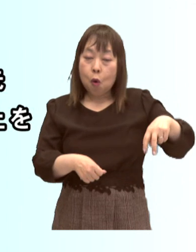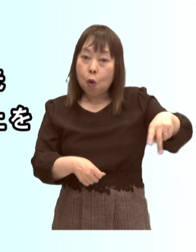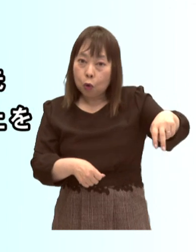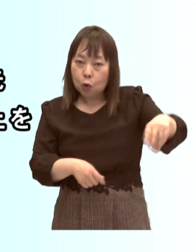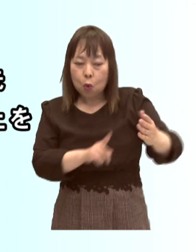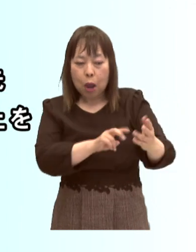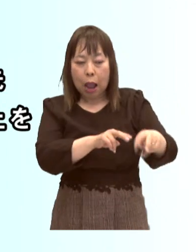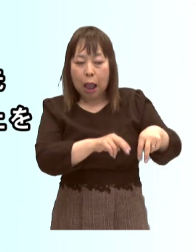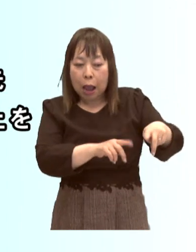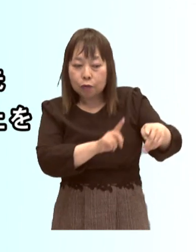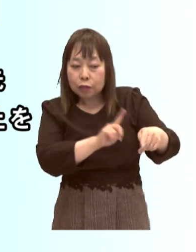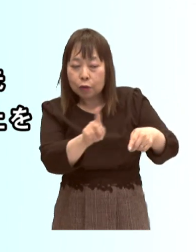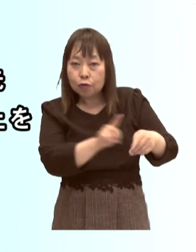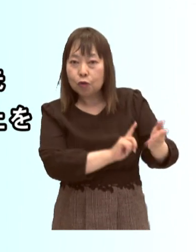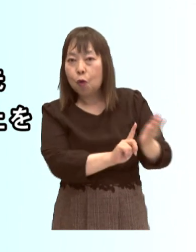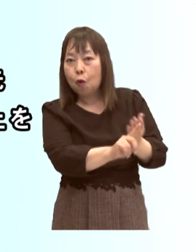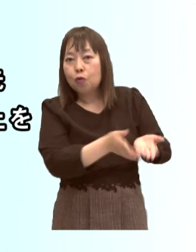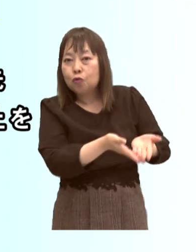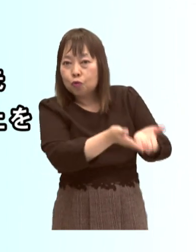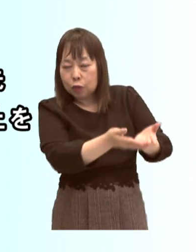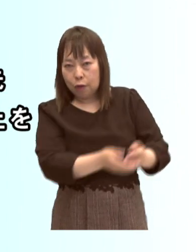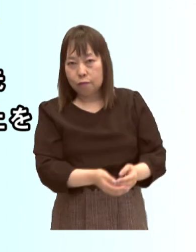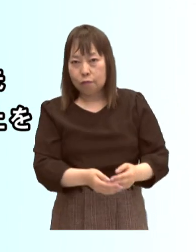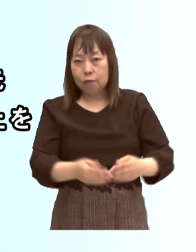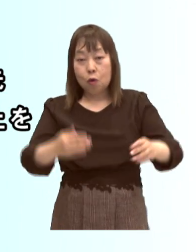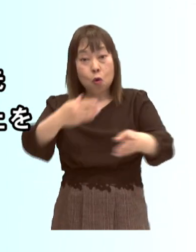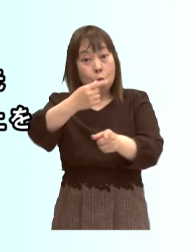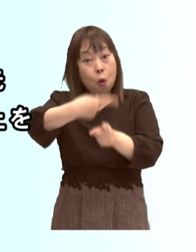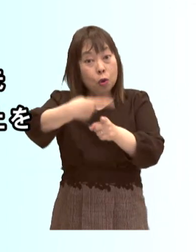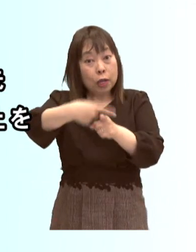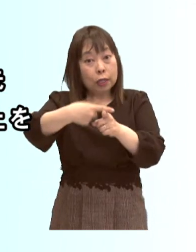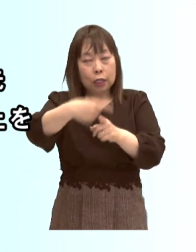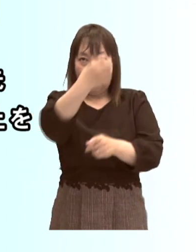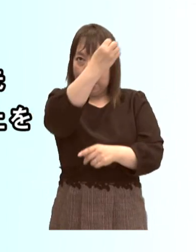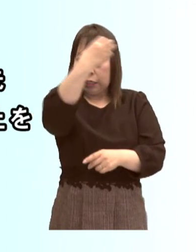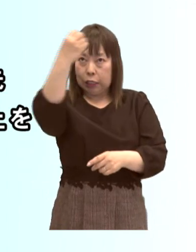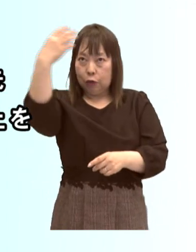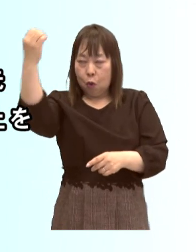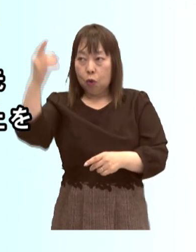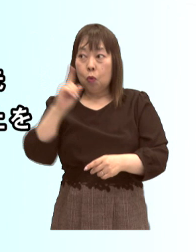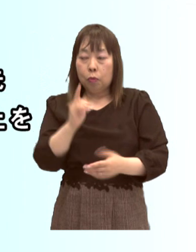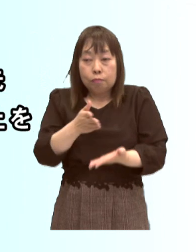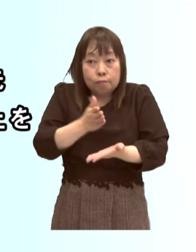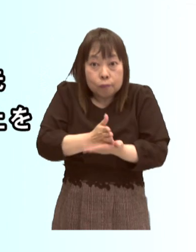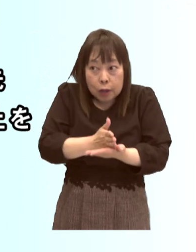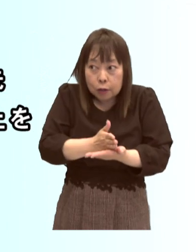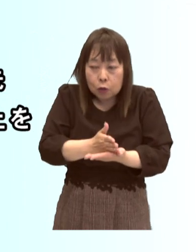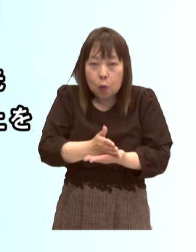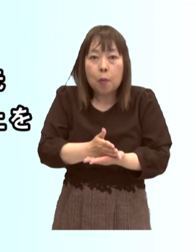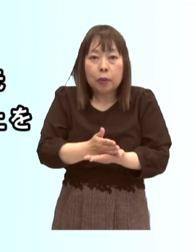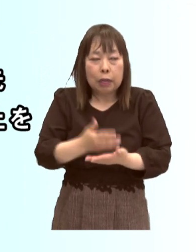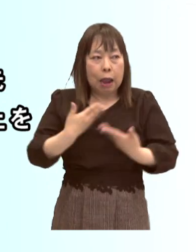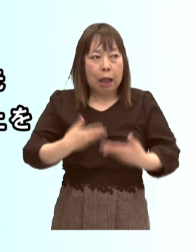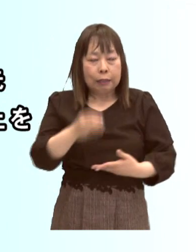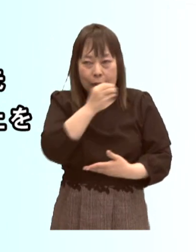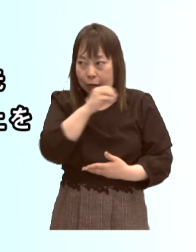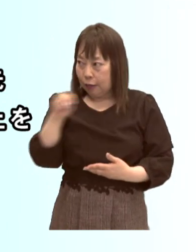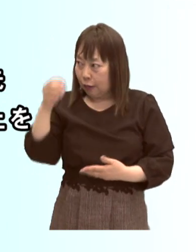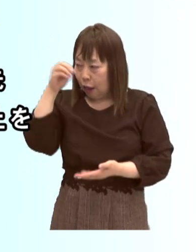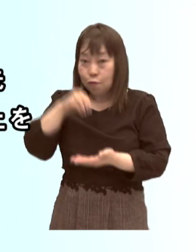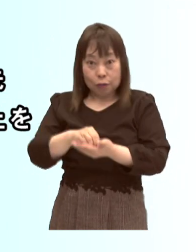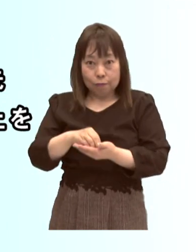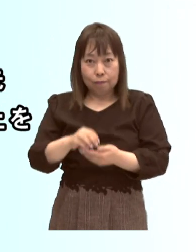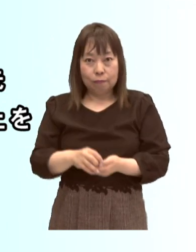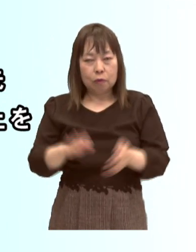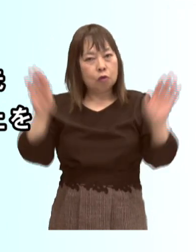先。2、交差点では信号と一時停止を守って安全確認。3、夜間